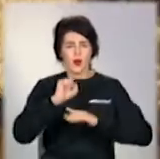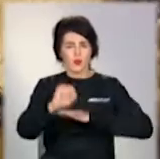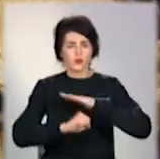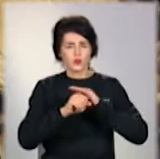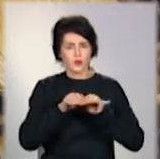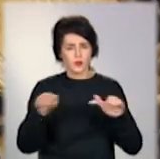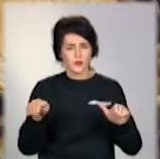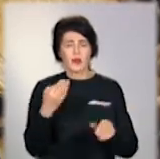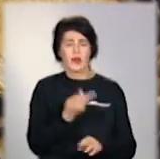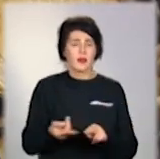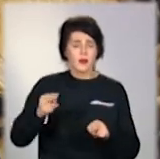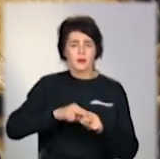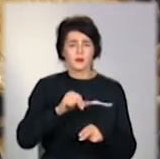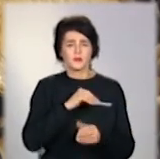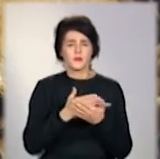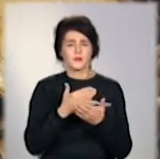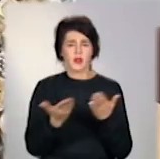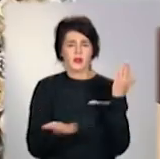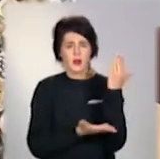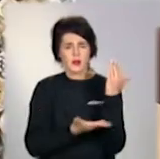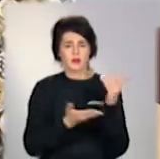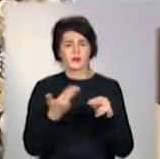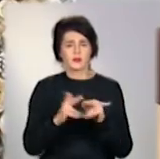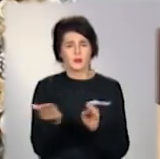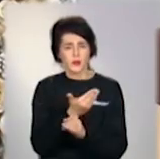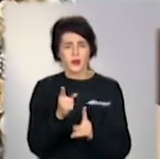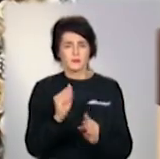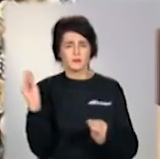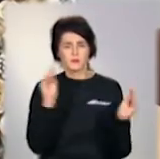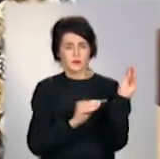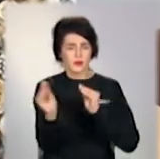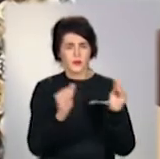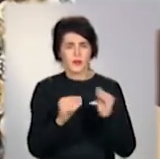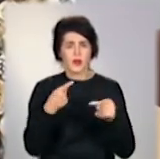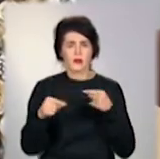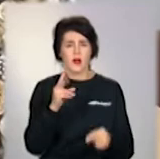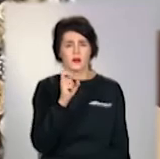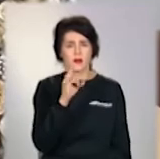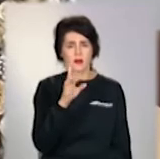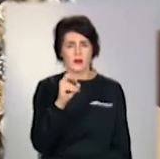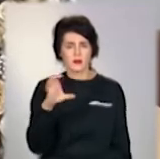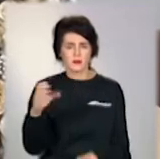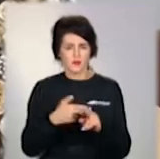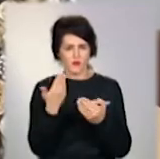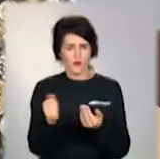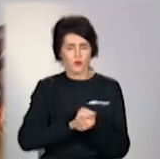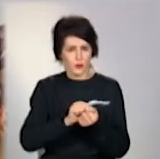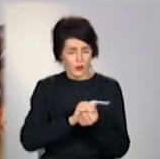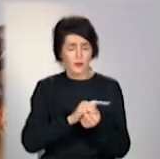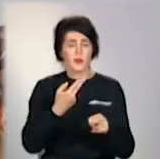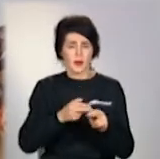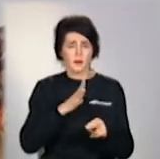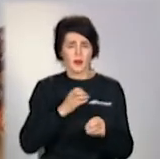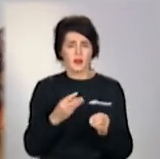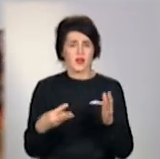я использую срубы деревьев. Затем на эту основу прикрепляется каркас из картона. Вначале на